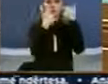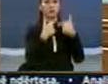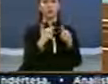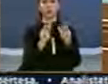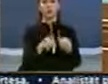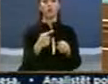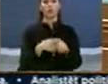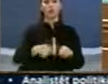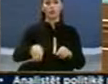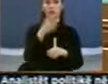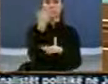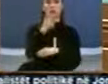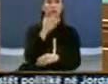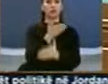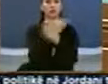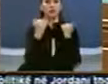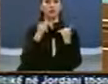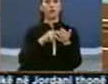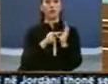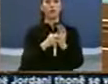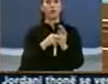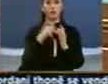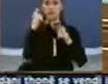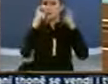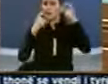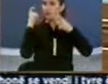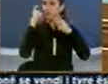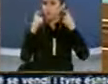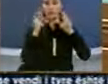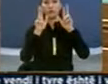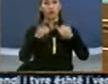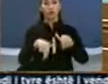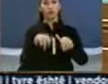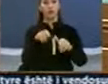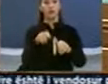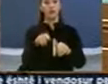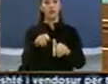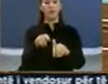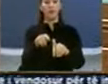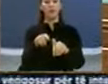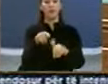Parlamentit të Kosovës nuk ka dilemë. Për pas atyre normalisht që nga njëherë